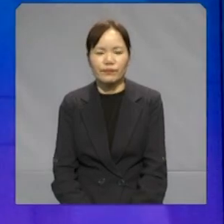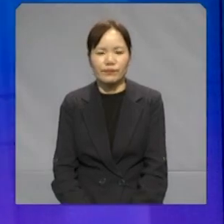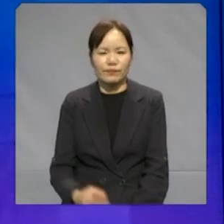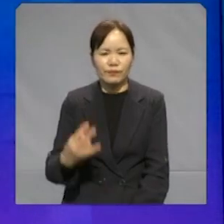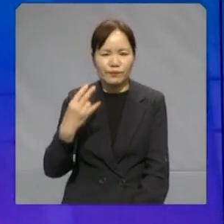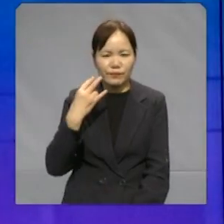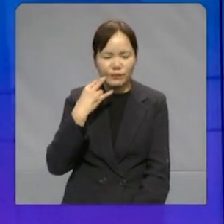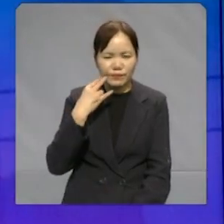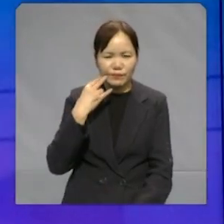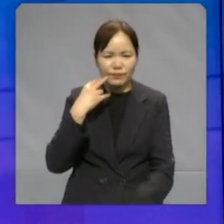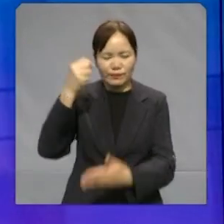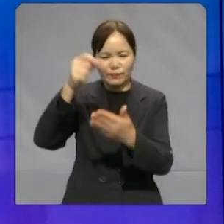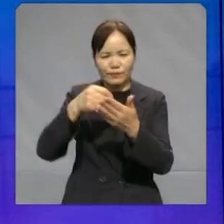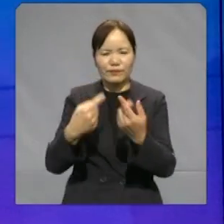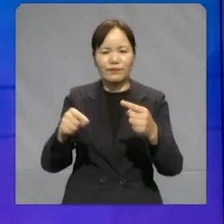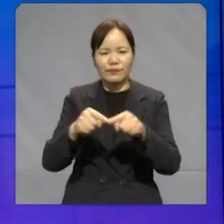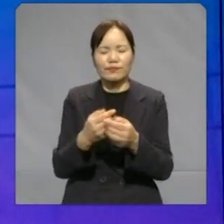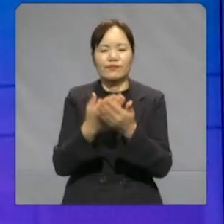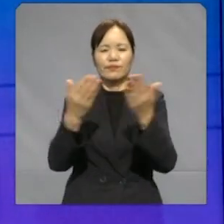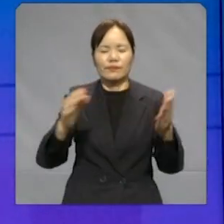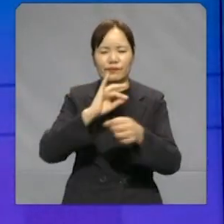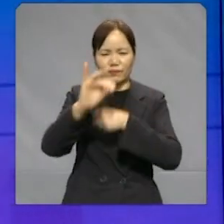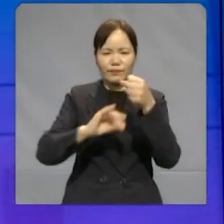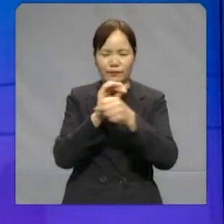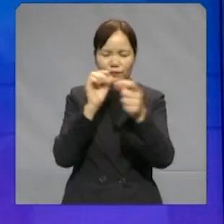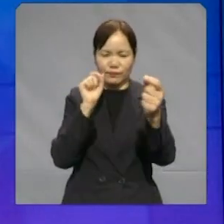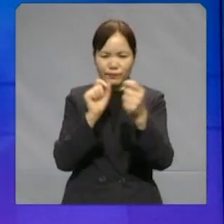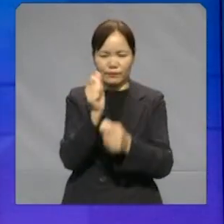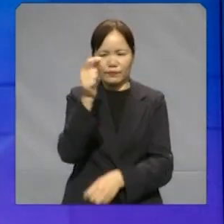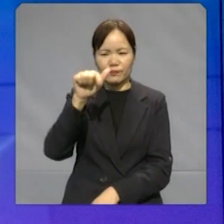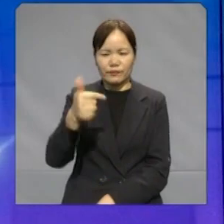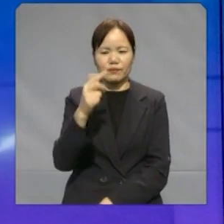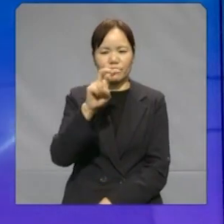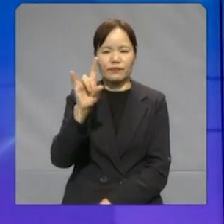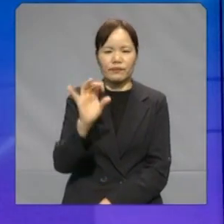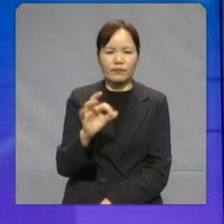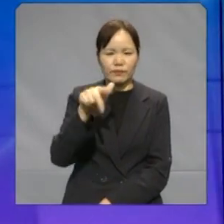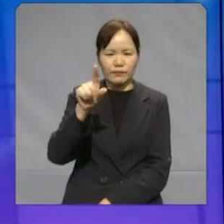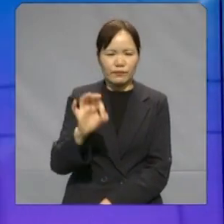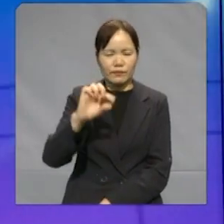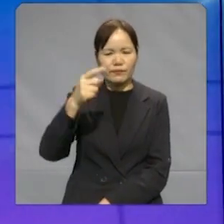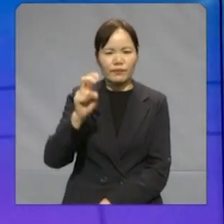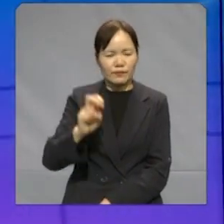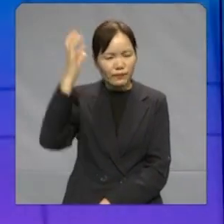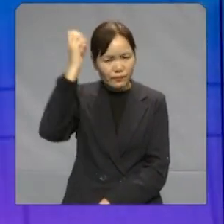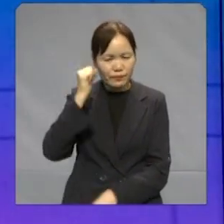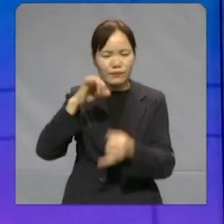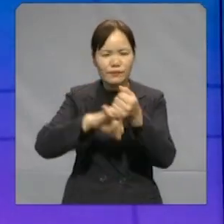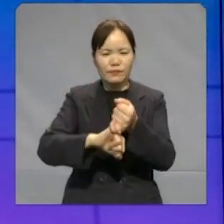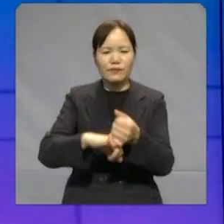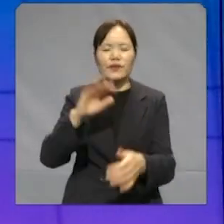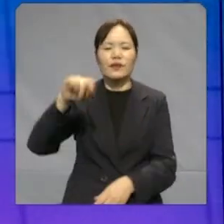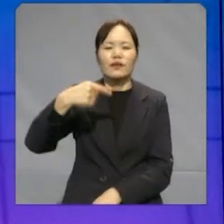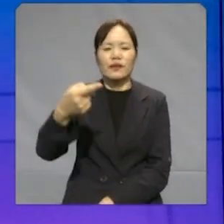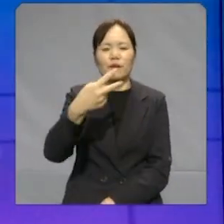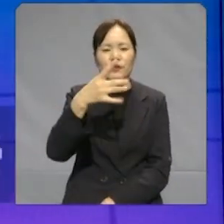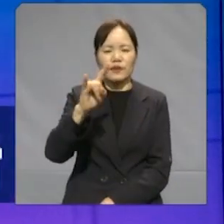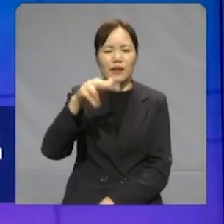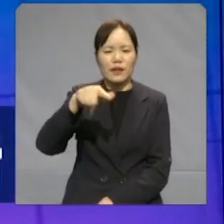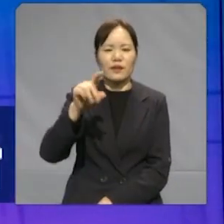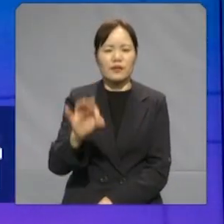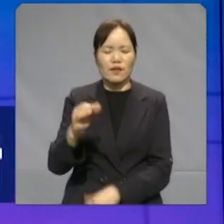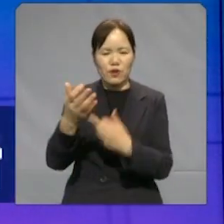네, 송윤경 통신원과 함께했습니다. 100주년을 바라보는 훈맹정음 기억하도록 하겠습니다. 다음은 대청도로